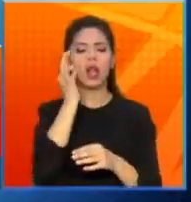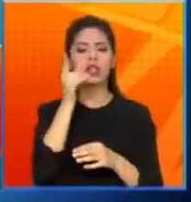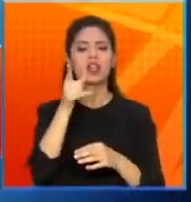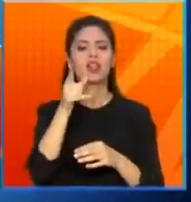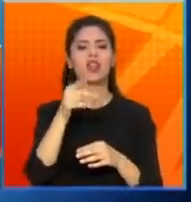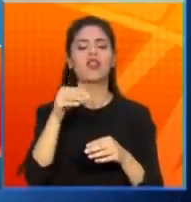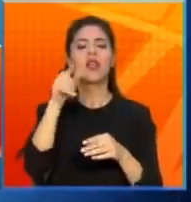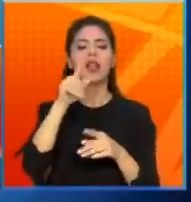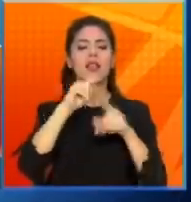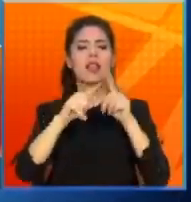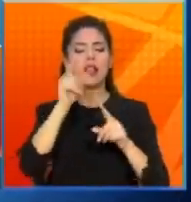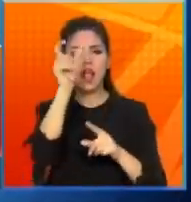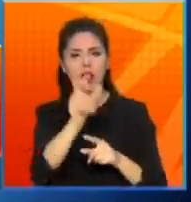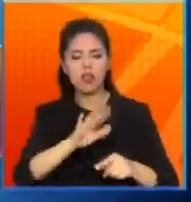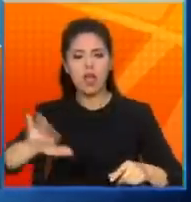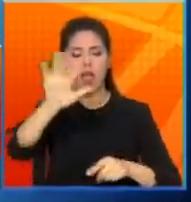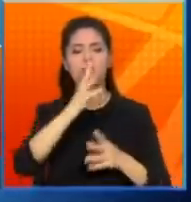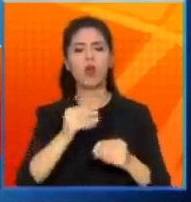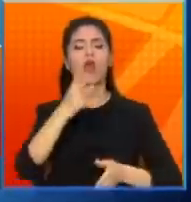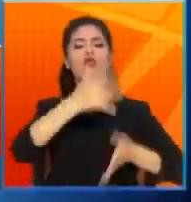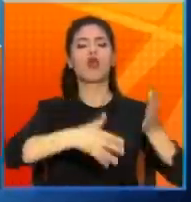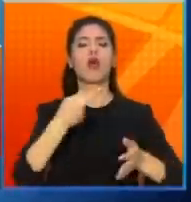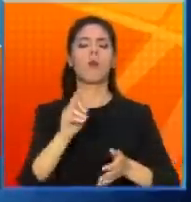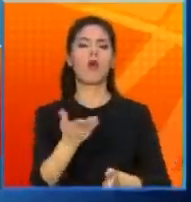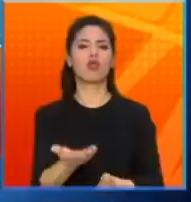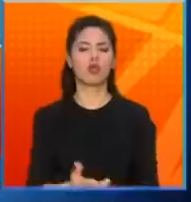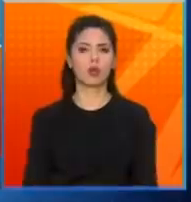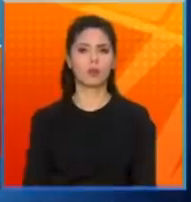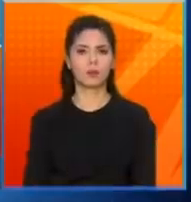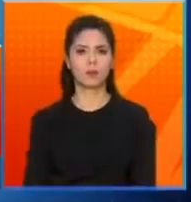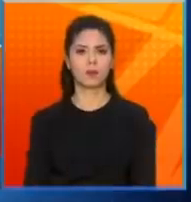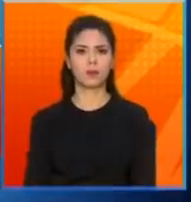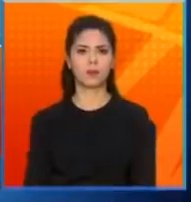korkusu nedeniyle ülke genelinde sokaklar bomboş.